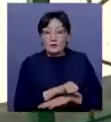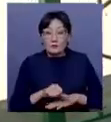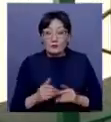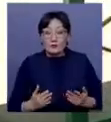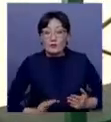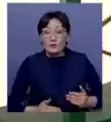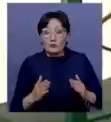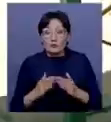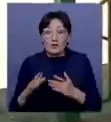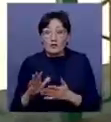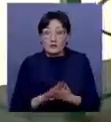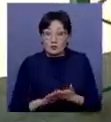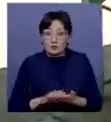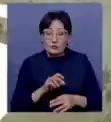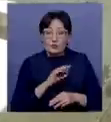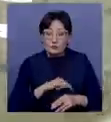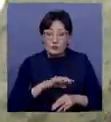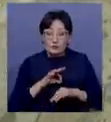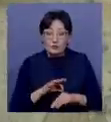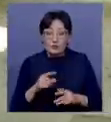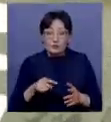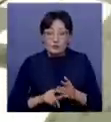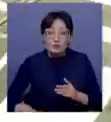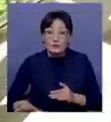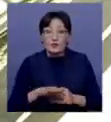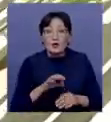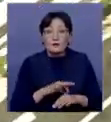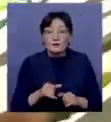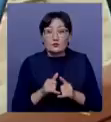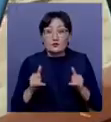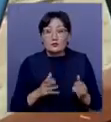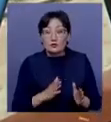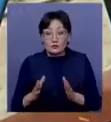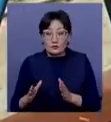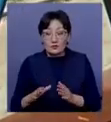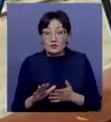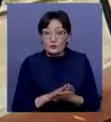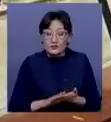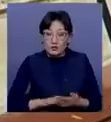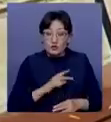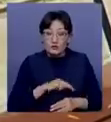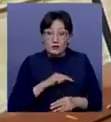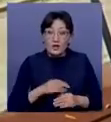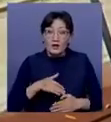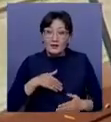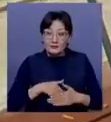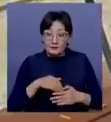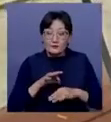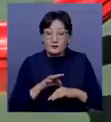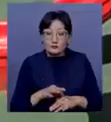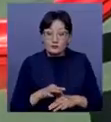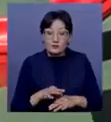үйлерге санитарлық тазалық жүргізді. Қала бойынша вирустың өршуі тұрақталғанымен дезинфекциялық жұмыстар қарқынды жүріп